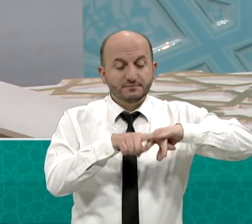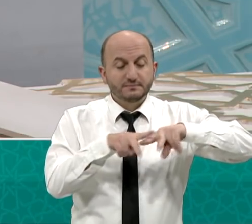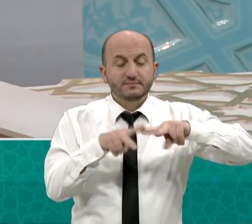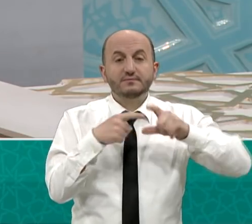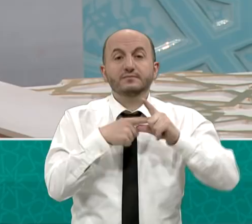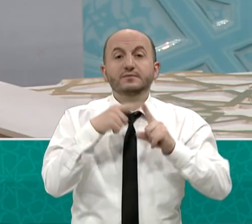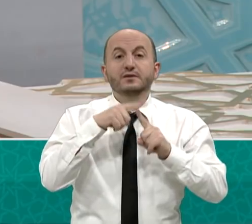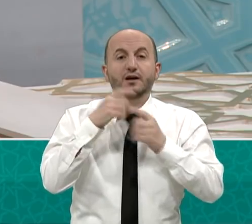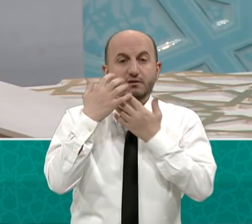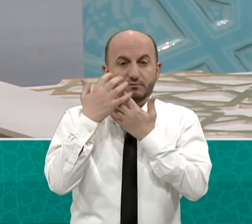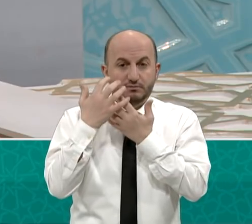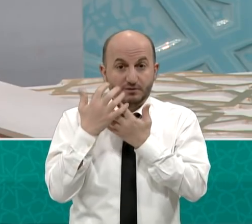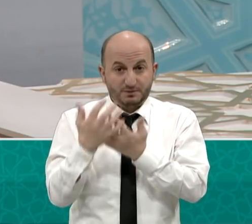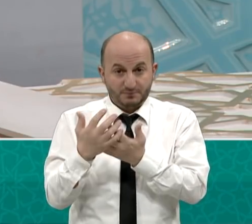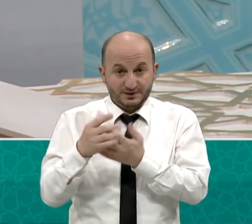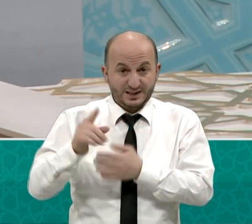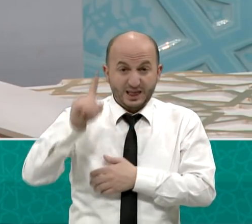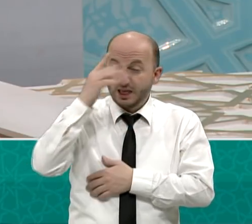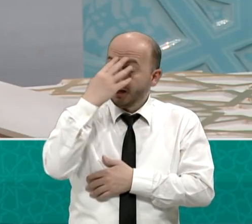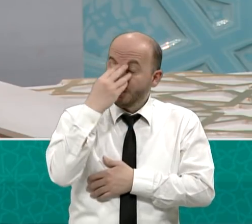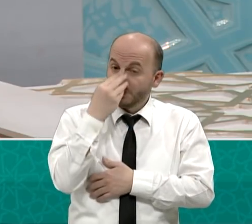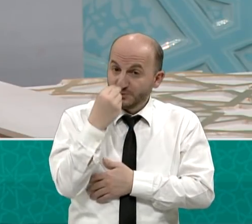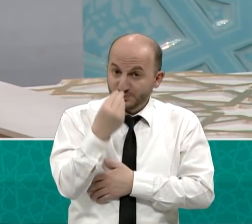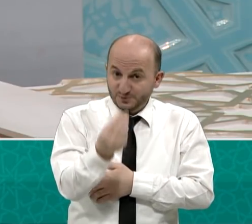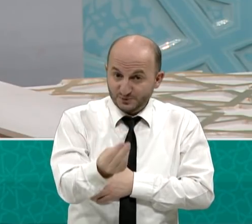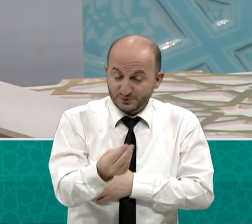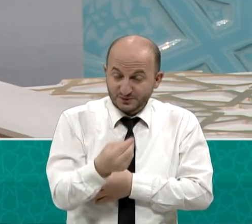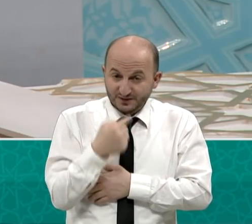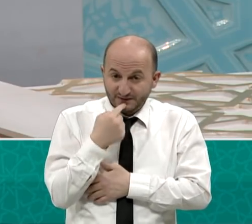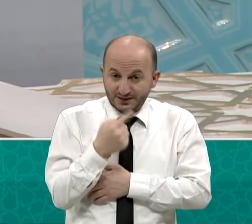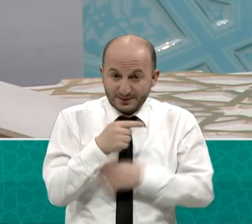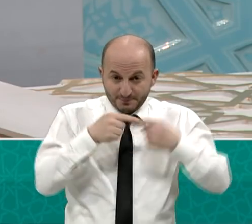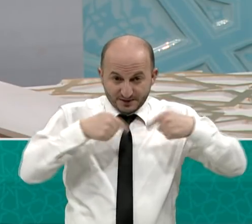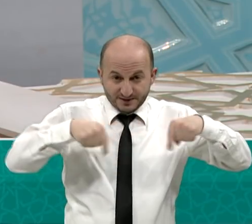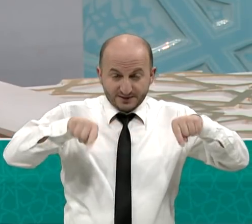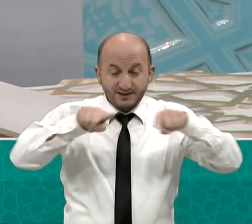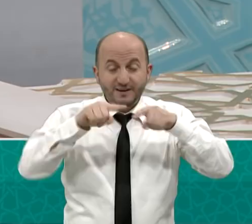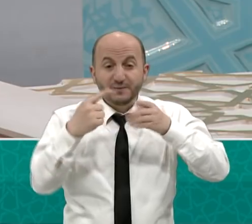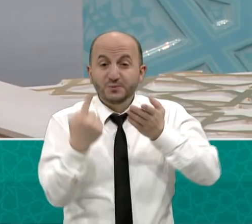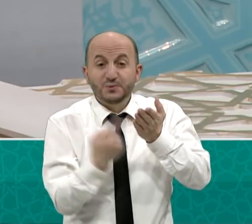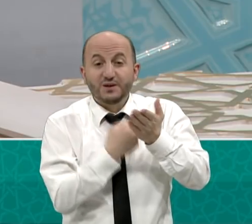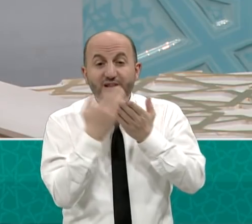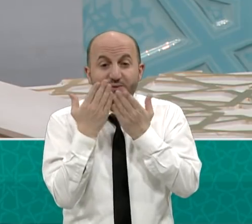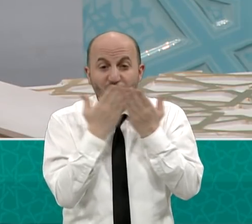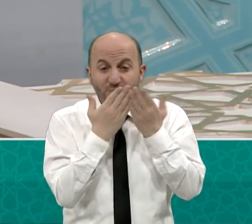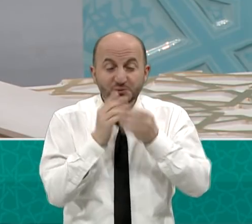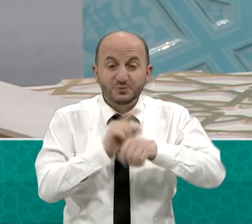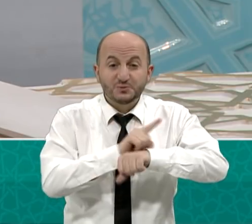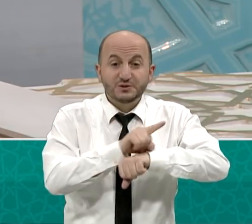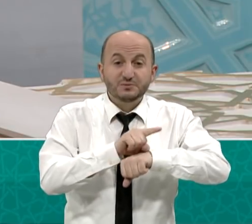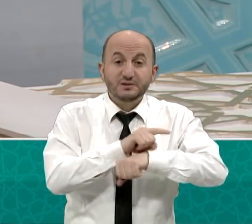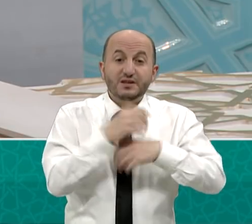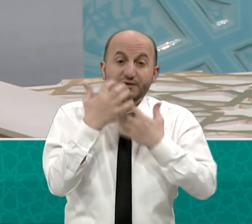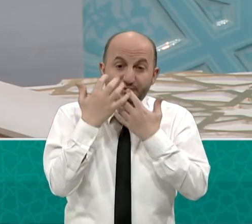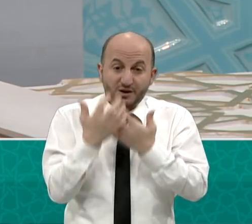merhametin ürünü olan lütfu ifade eder. Bizler Kur'an'ı okuduğumuz zaman Rahman ve Rahim